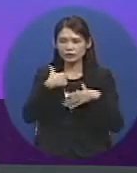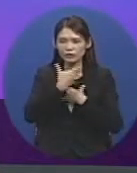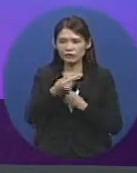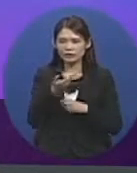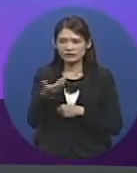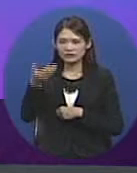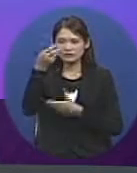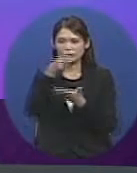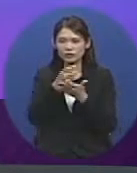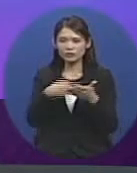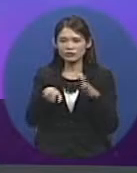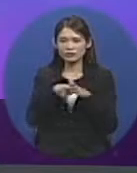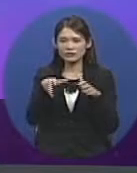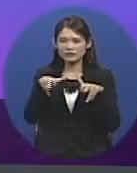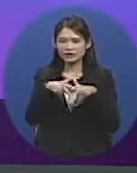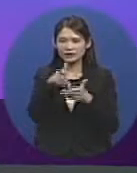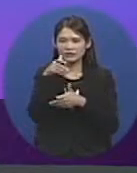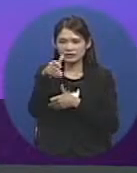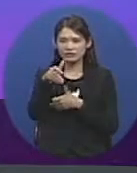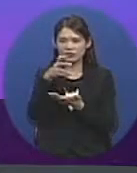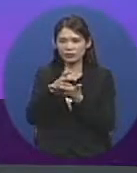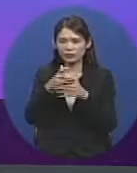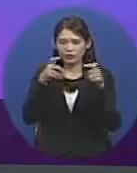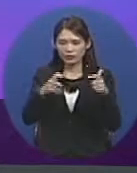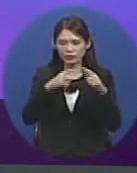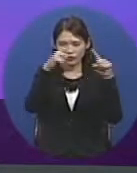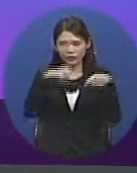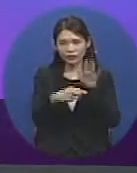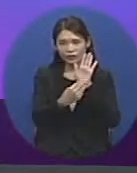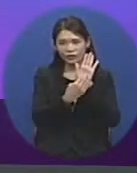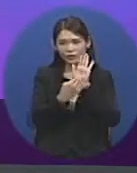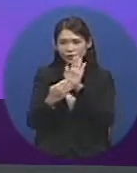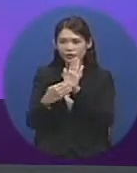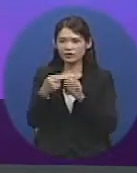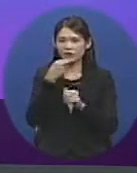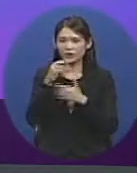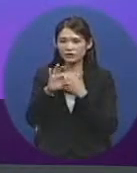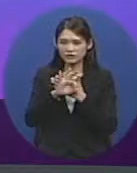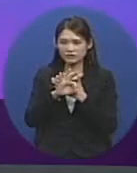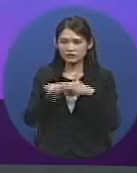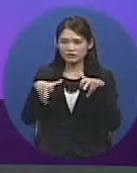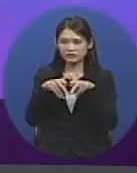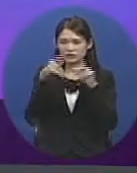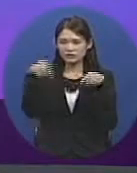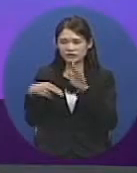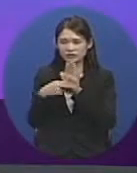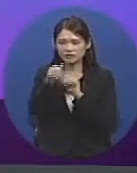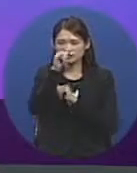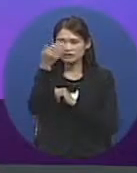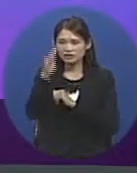장애인 전용 주차구역에 장애인 자동차 표지가 부착된 차량이 아니거나 장애인 자동차 표지가